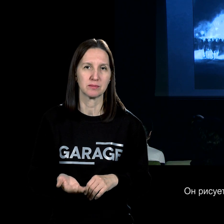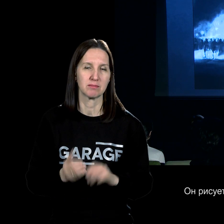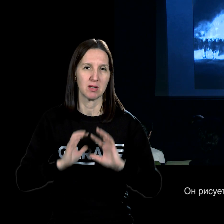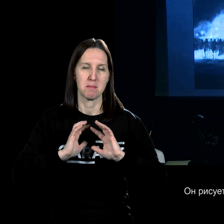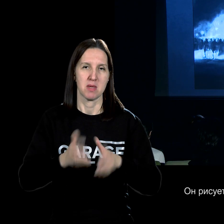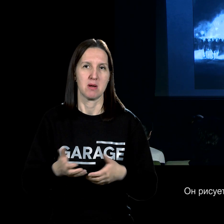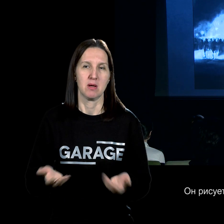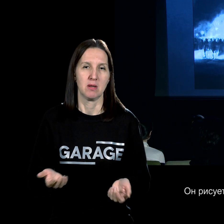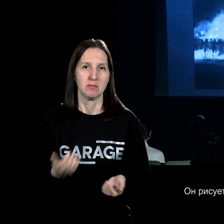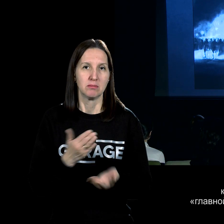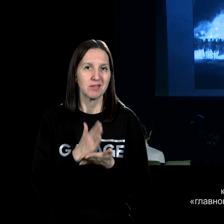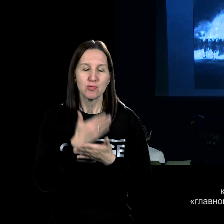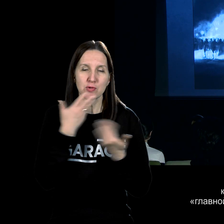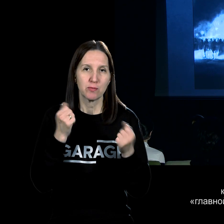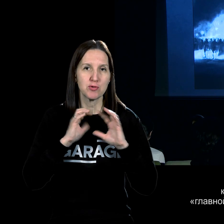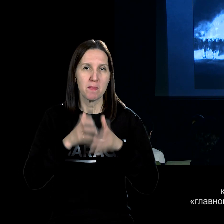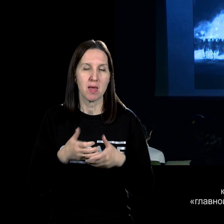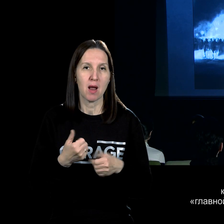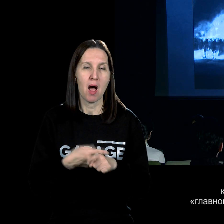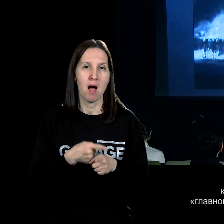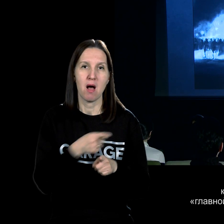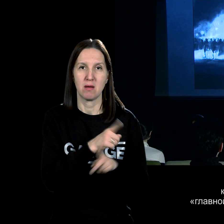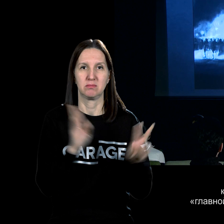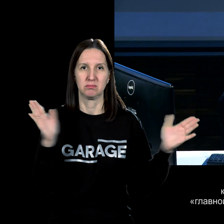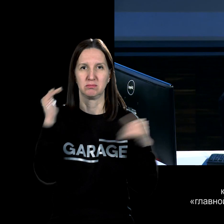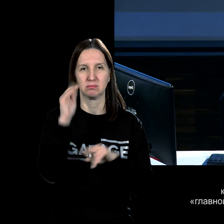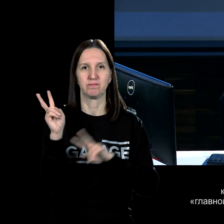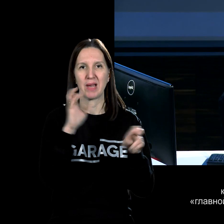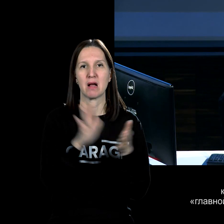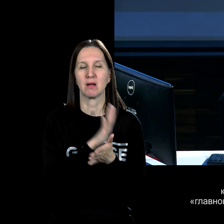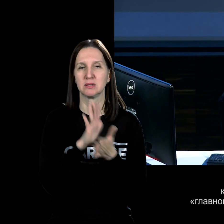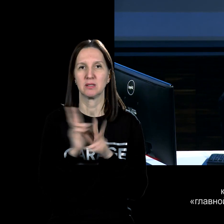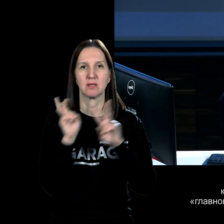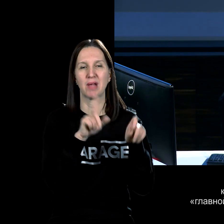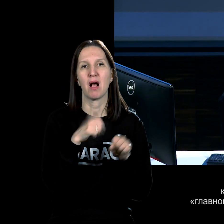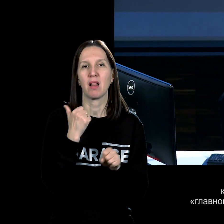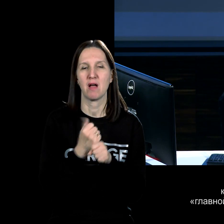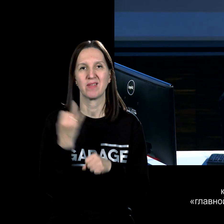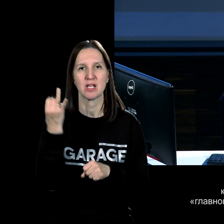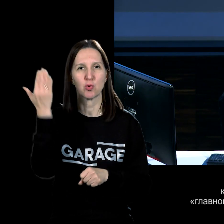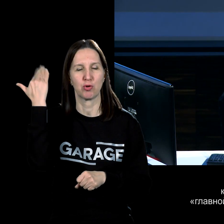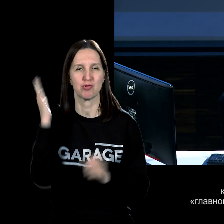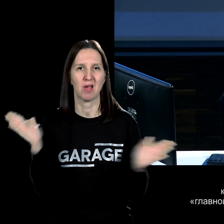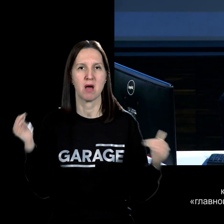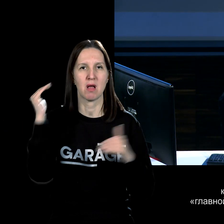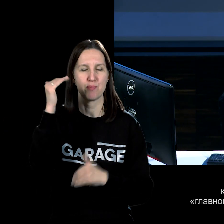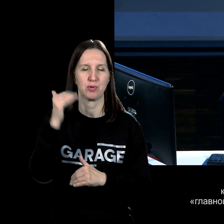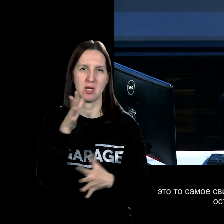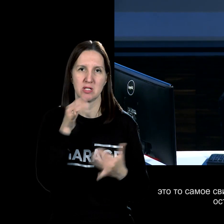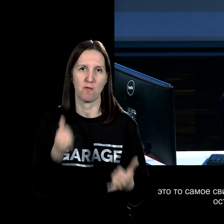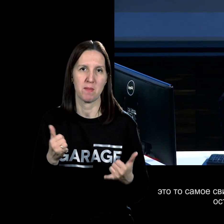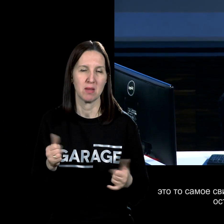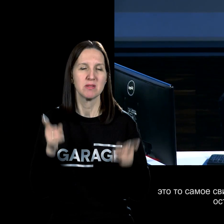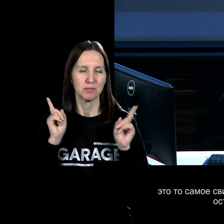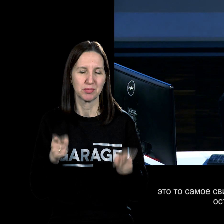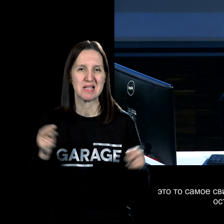призрачного мира, работа, которую газета «Гардиан» назвала главной исторической работой современности, вот то самое свидетельство, которое